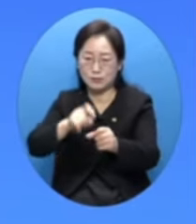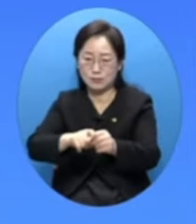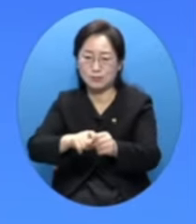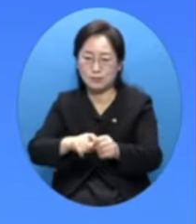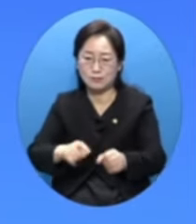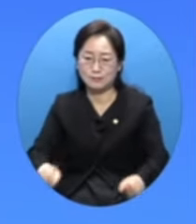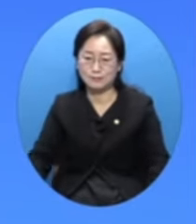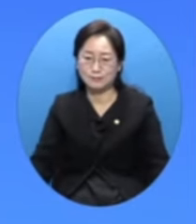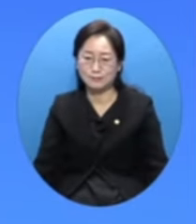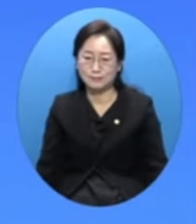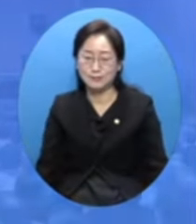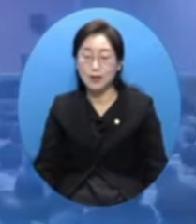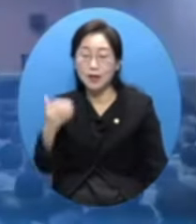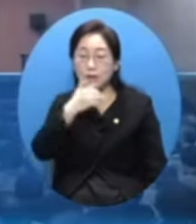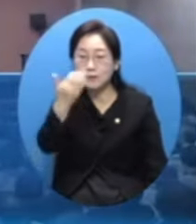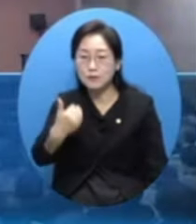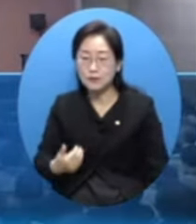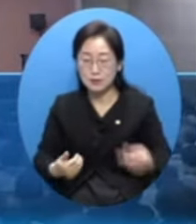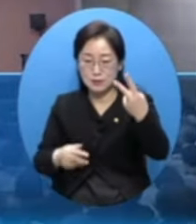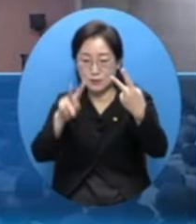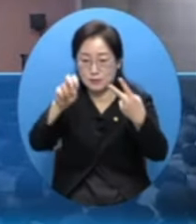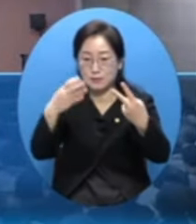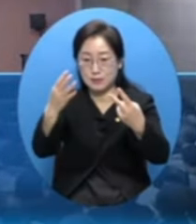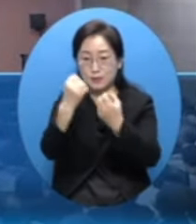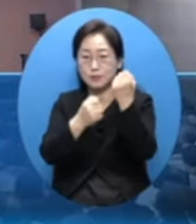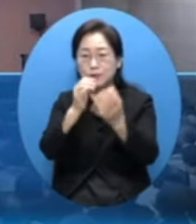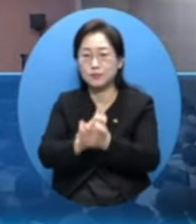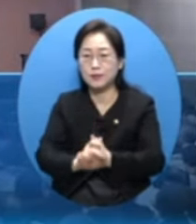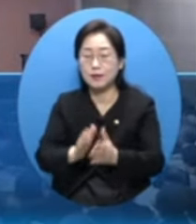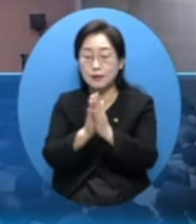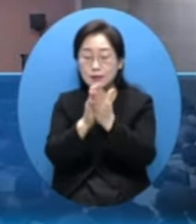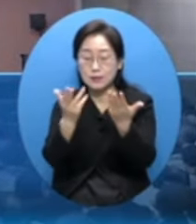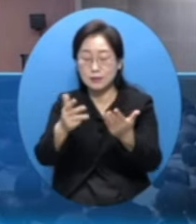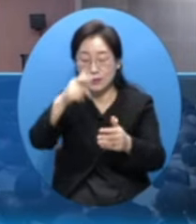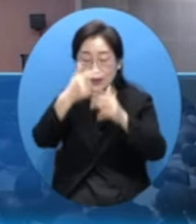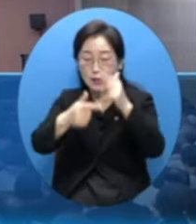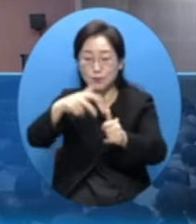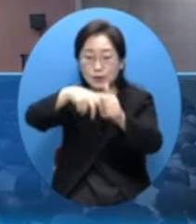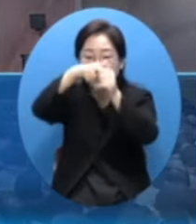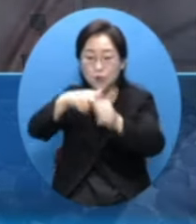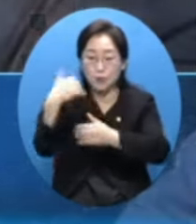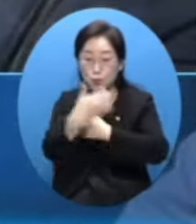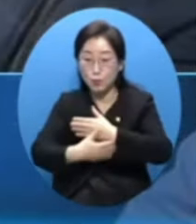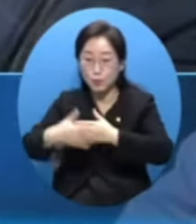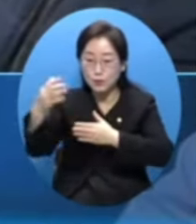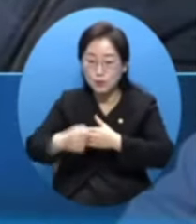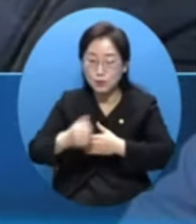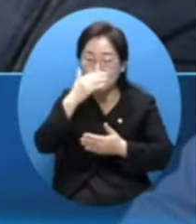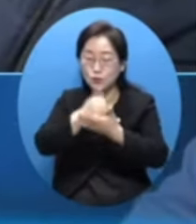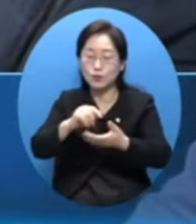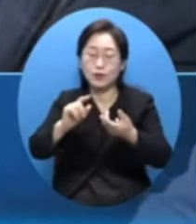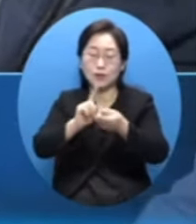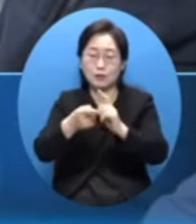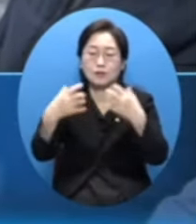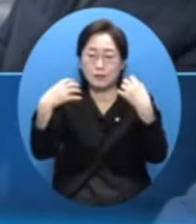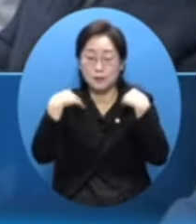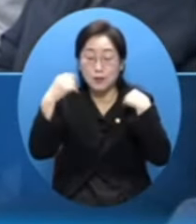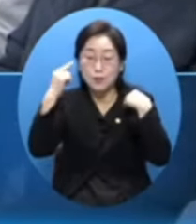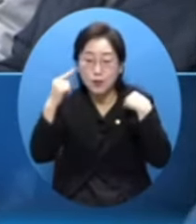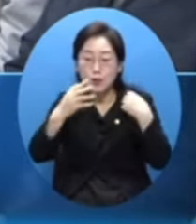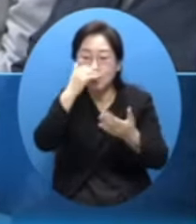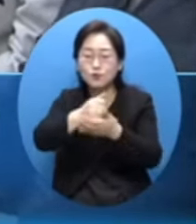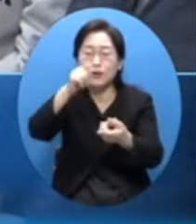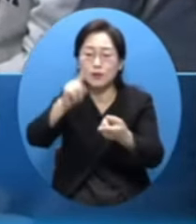것입니다 베드로전서 2장 24절은 설명합니다 친 나무에 달려 그몸으로 우리 죄를 담당하셨으니이는 리로에